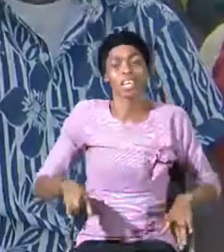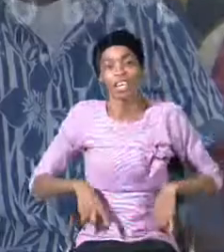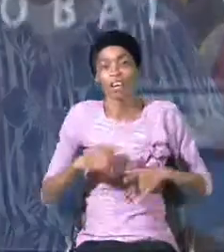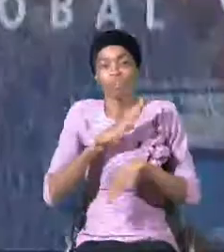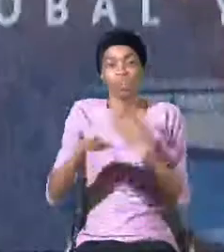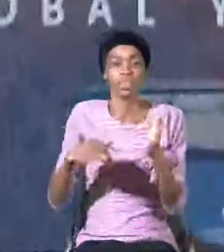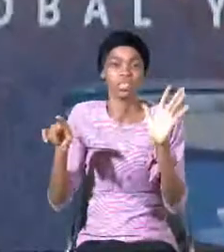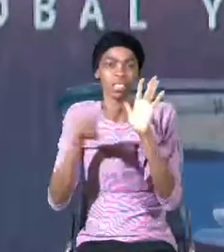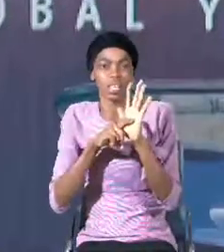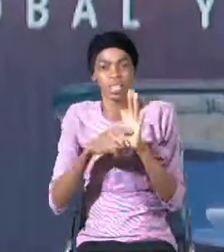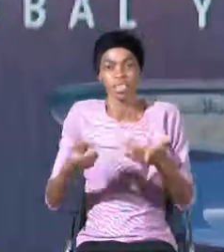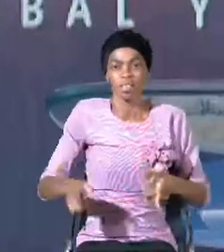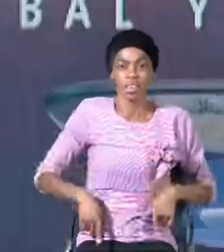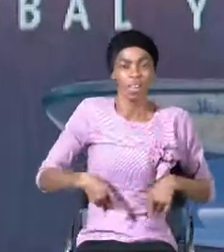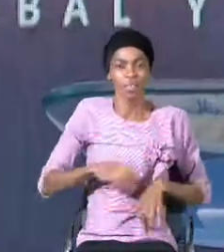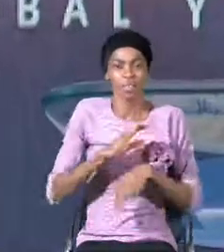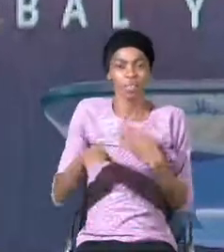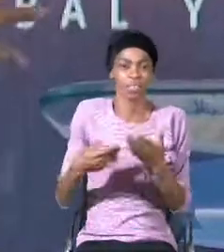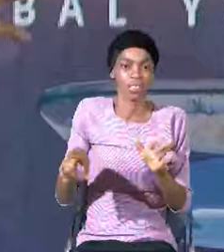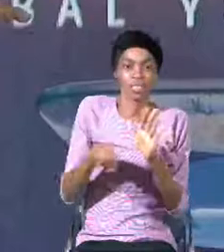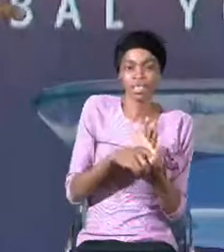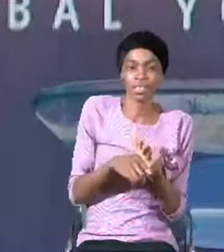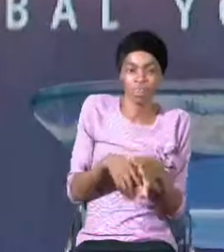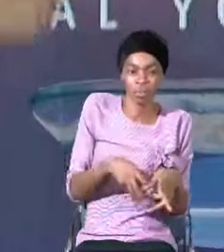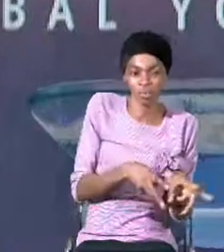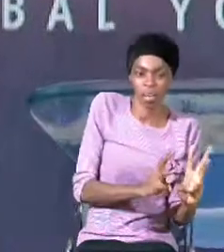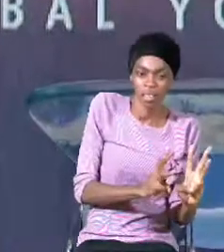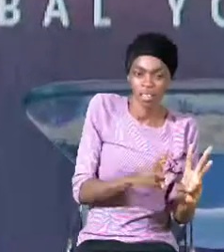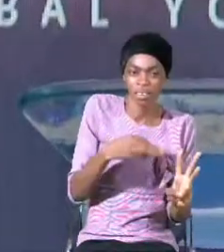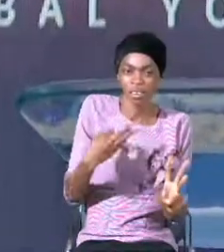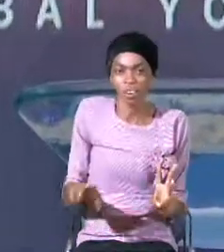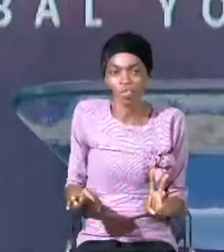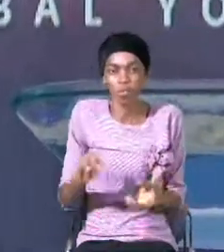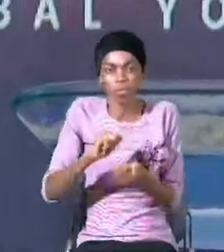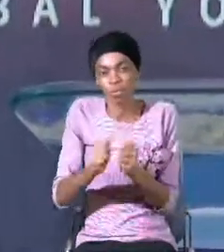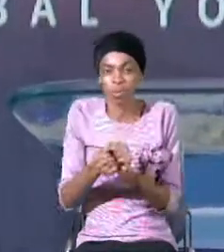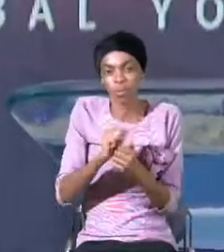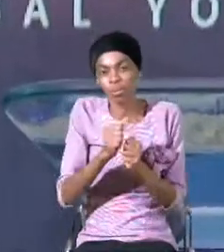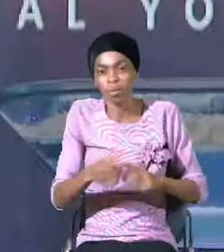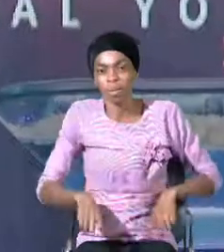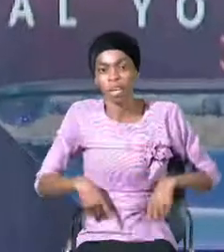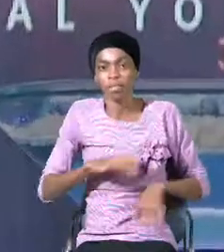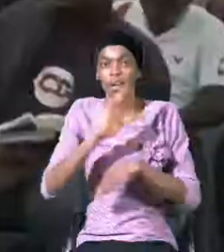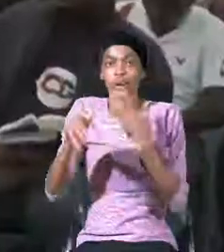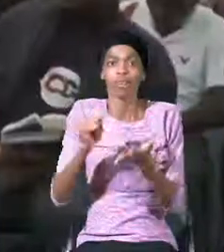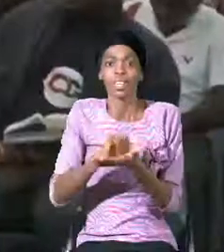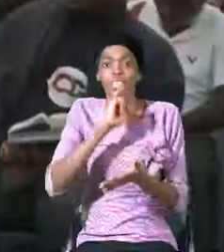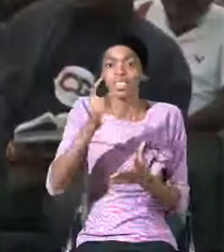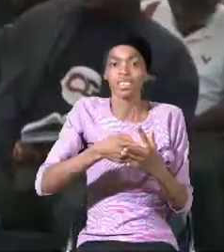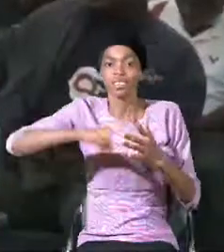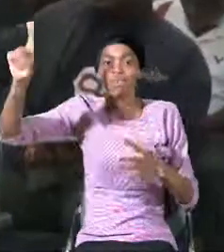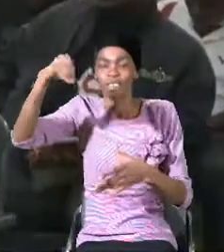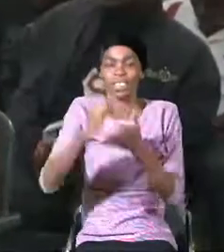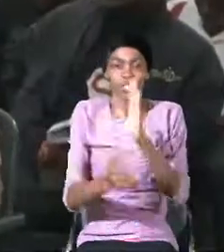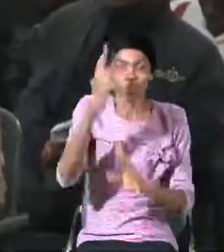dirigée. Tout ce qui est négatif, les mouvements négatifs de la vie problématique, tout est annulé.